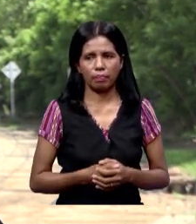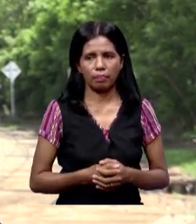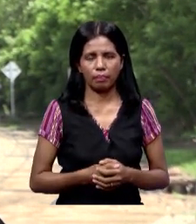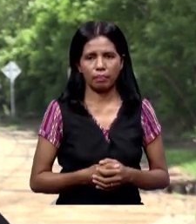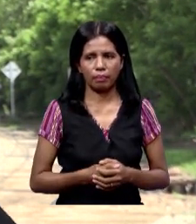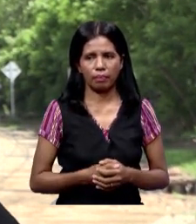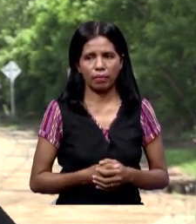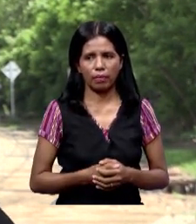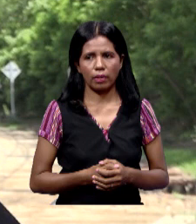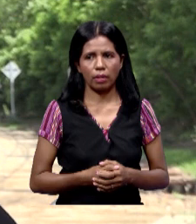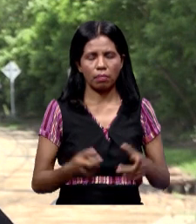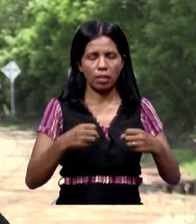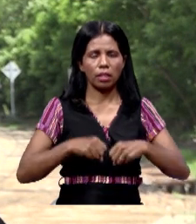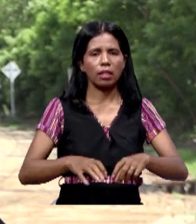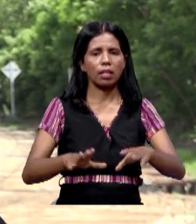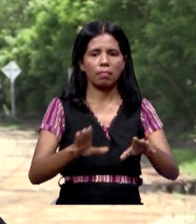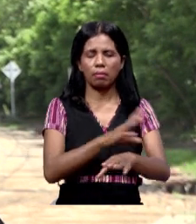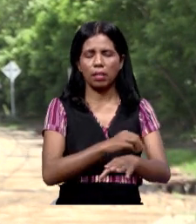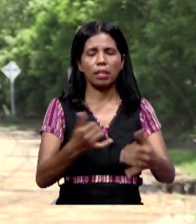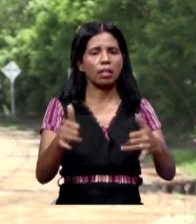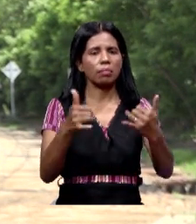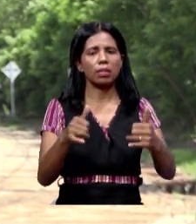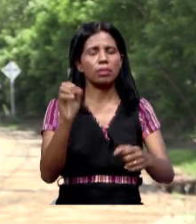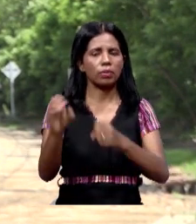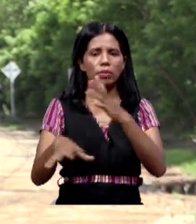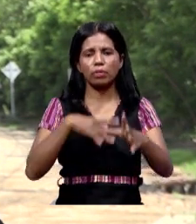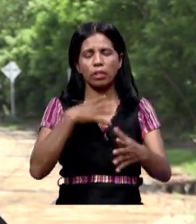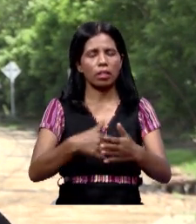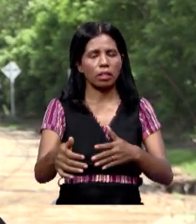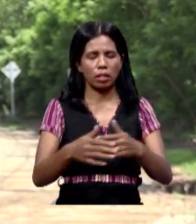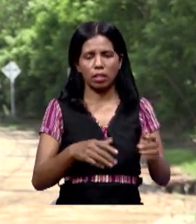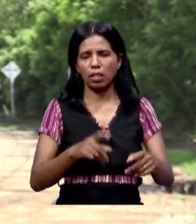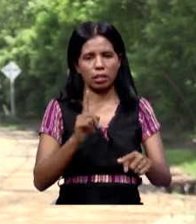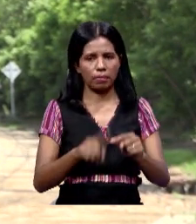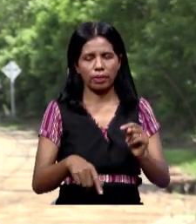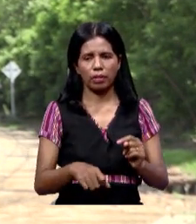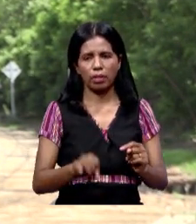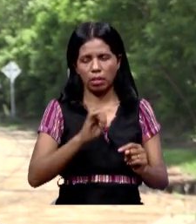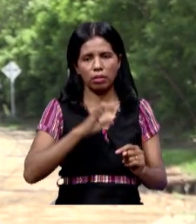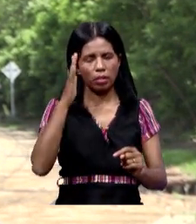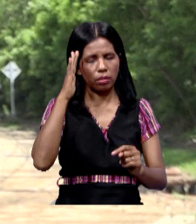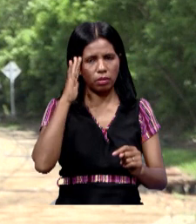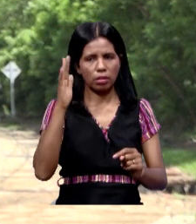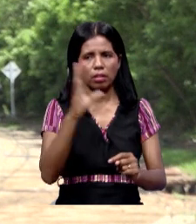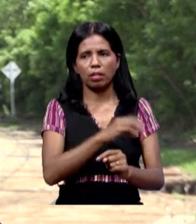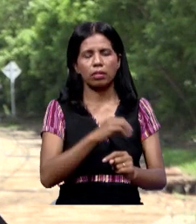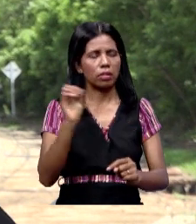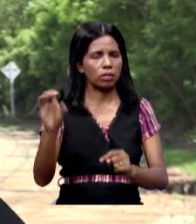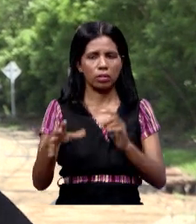mai pasir mai tiada sasi soi le sans soi le neba, sirban. Dah nunggu kata fatin sirah fatin dah nunggu ni, sans soi